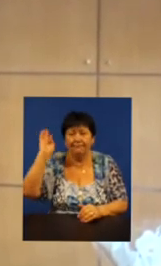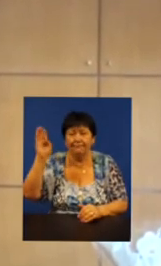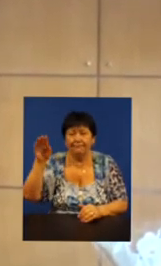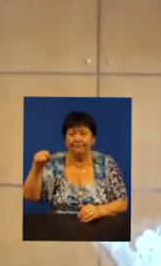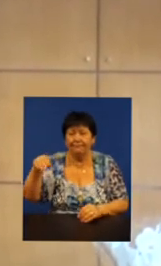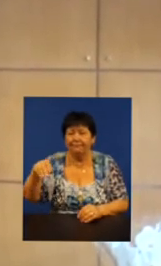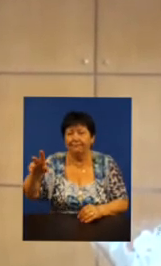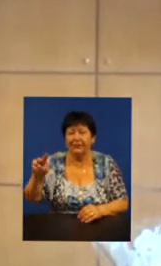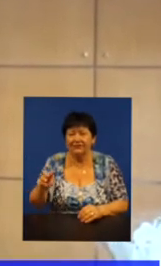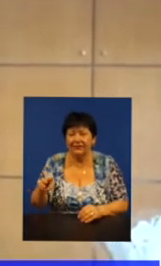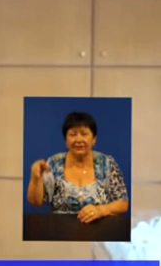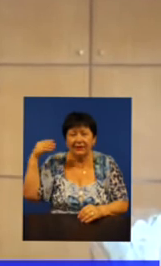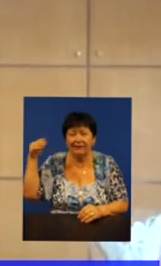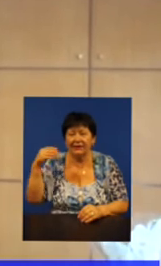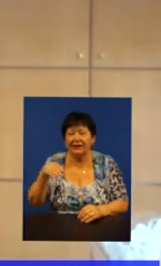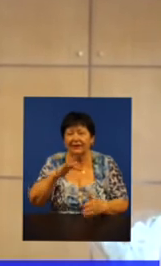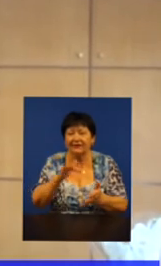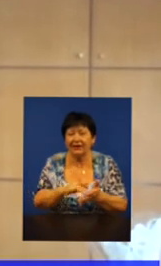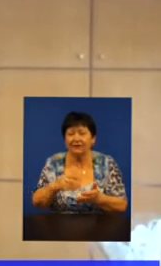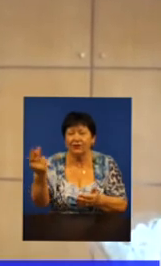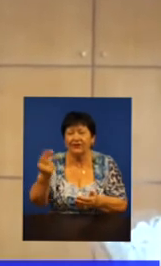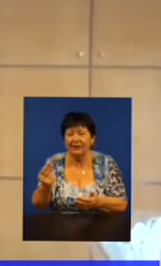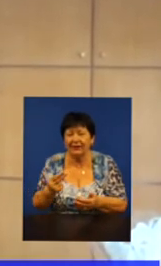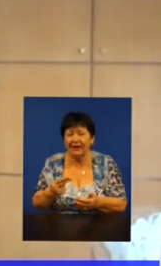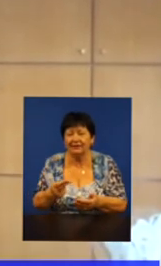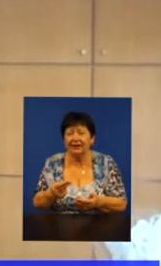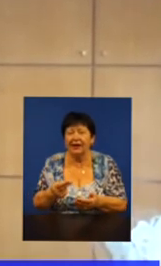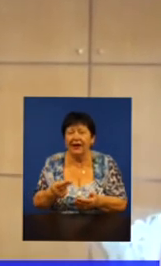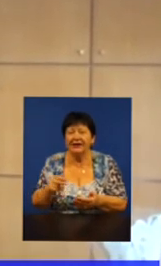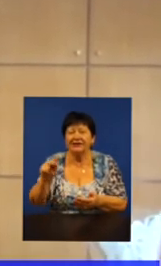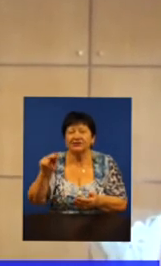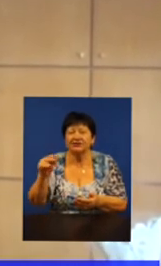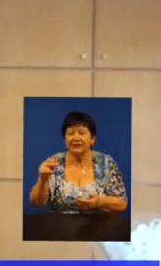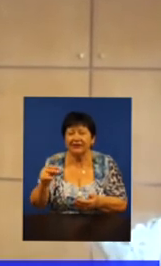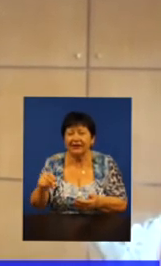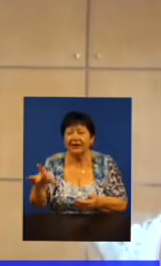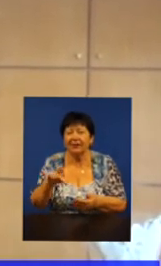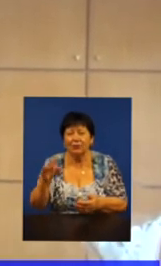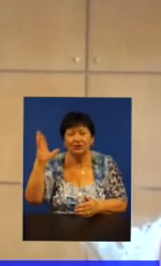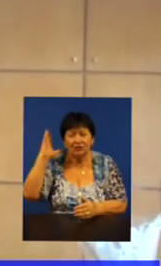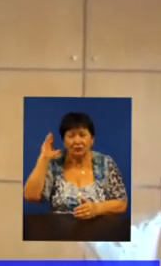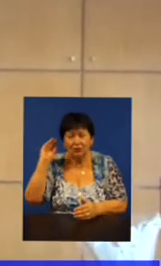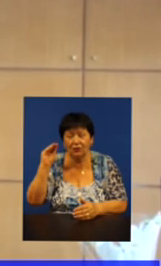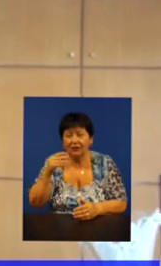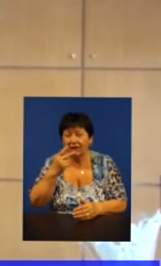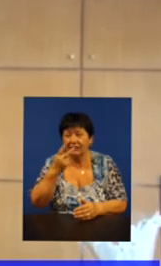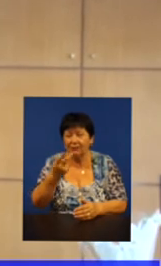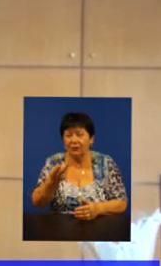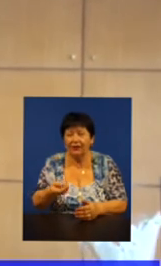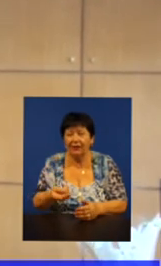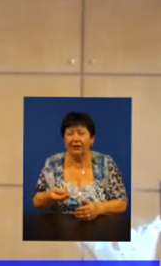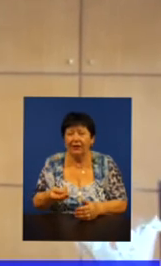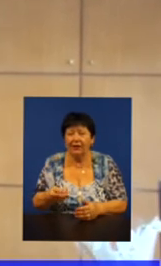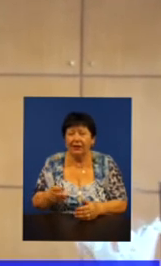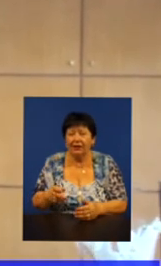A fost desemnat cetățenia Republicii Moldova, și în momentul când depune la președintele